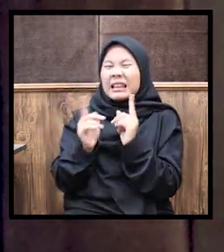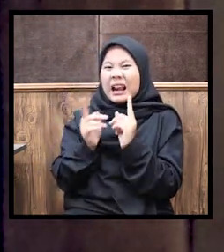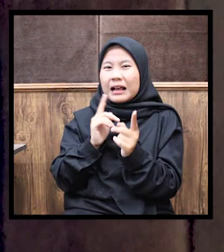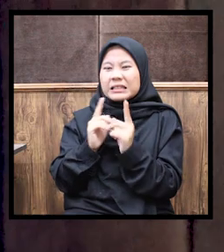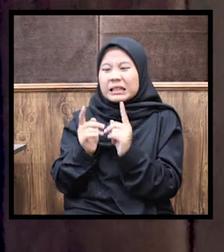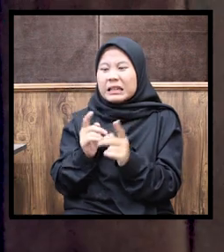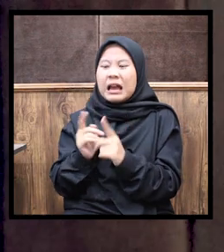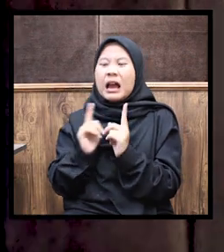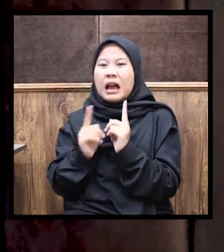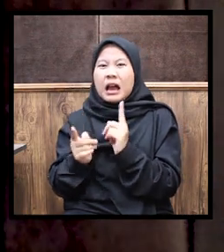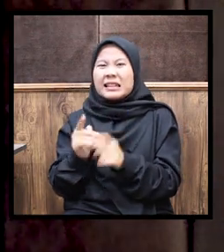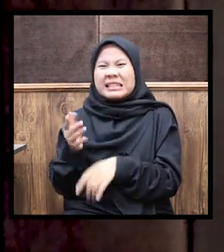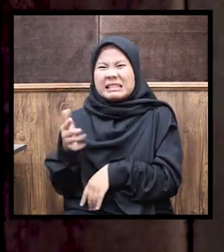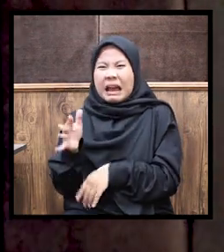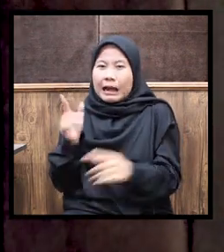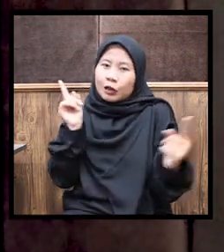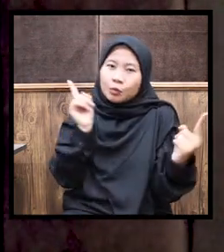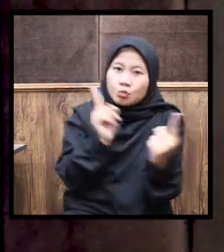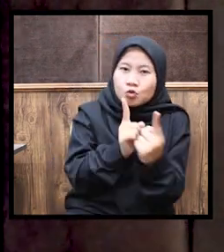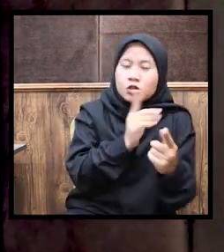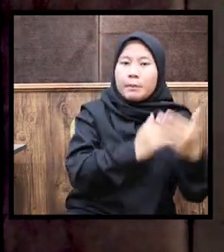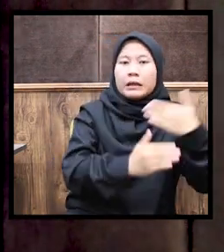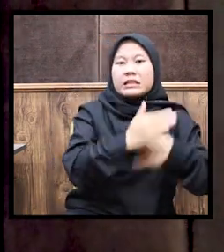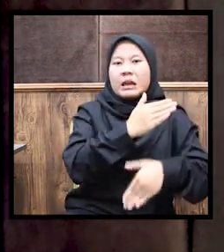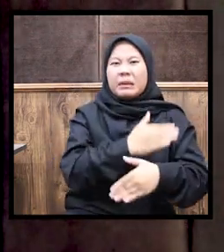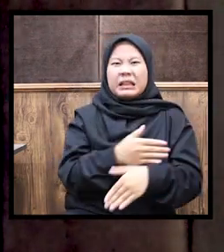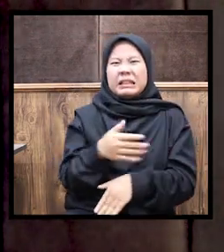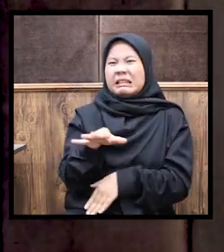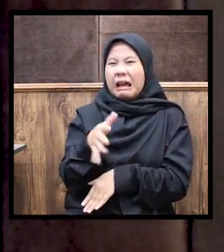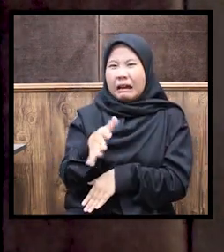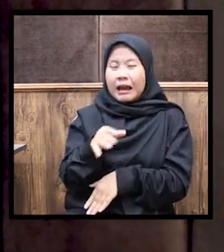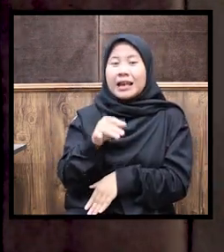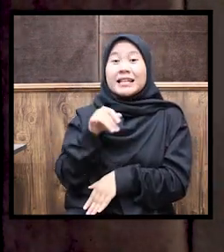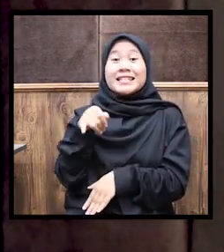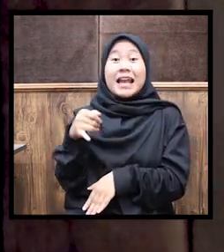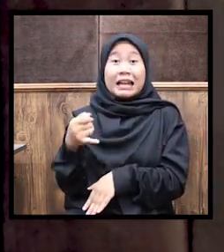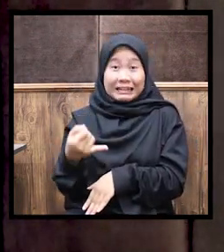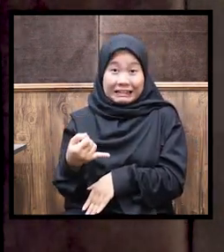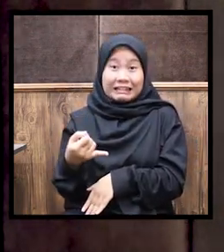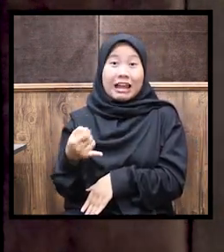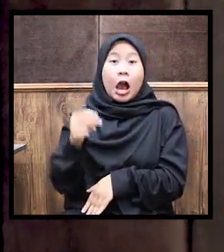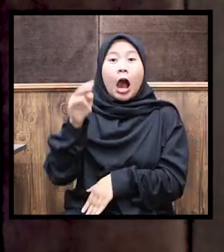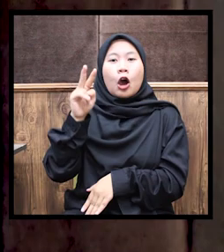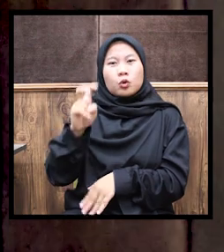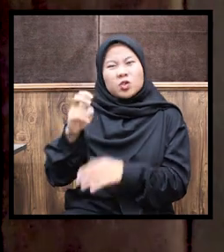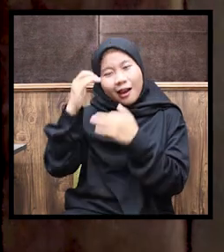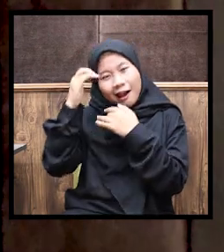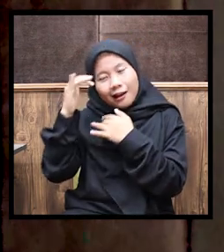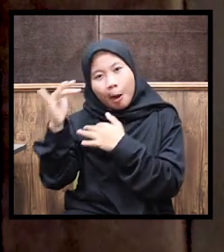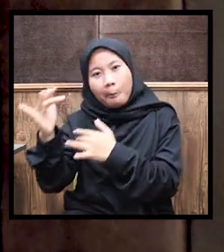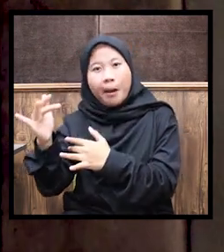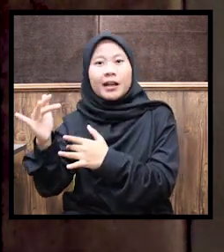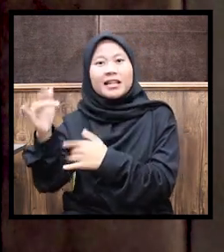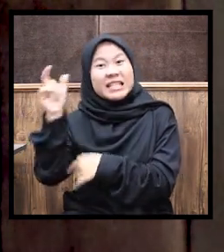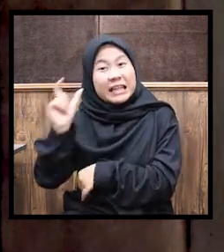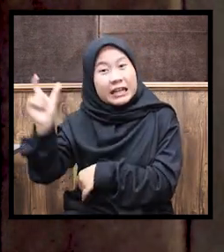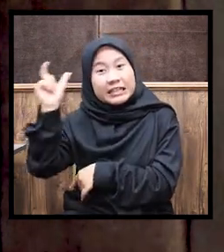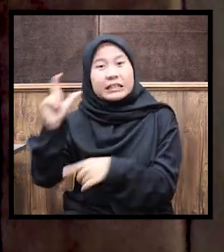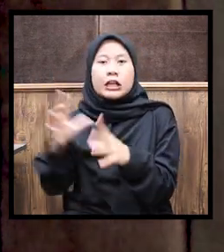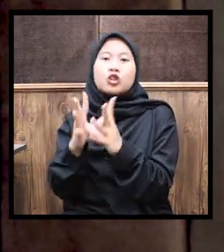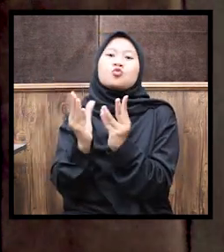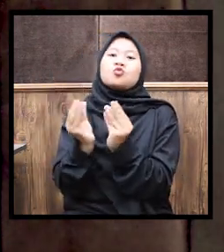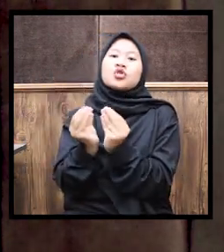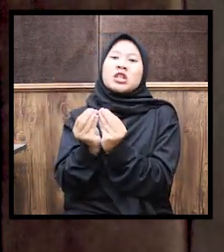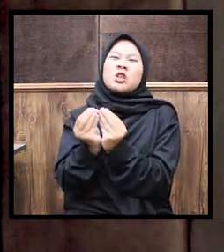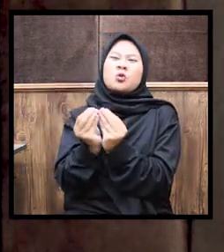dengan teman-teman yang disabilitas makanya mungkin cita-cita inklusi itu memang butuh proses yang panjang saya kira namun sekarang ini